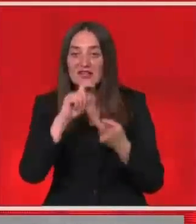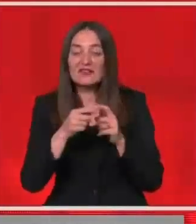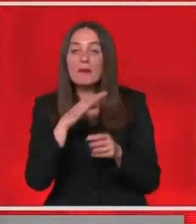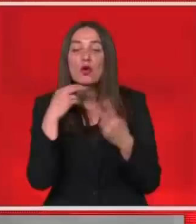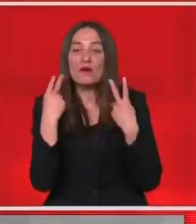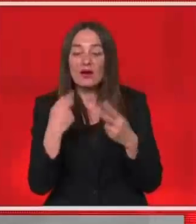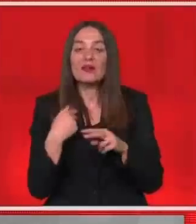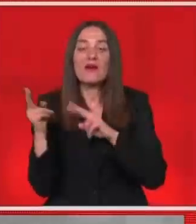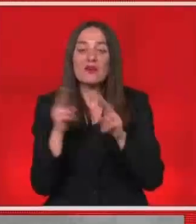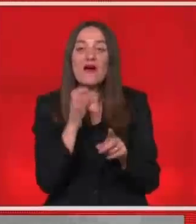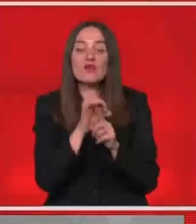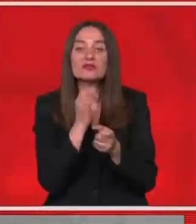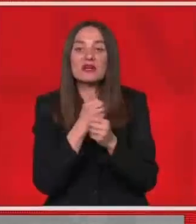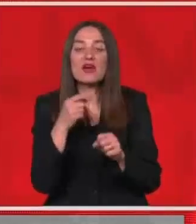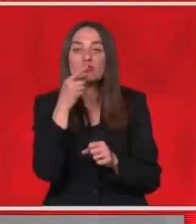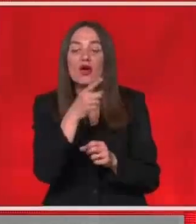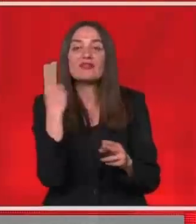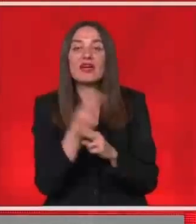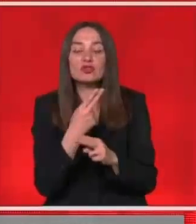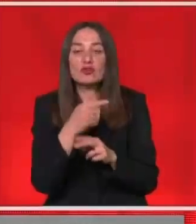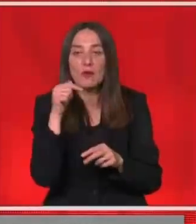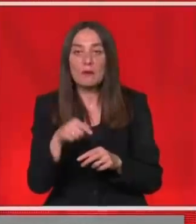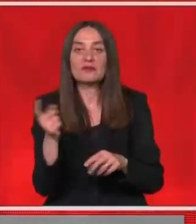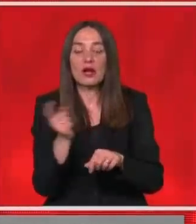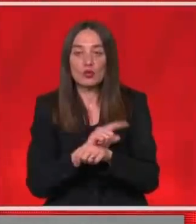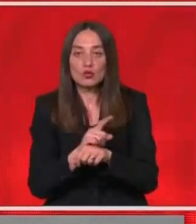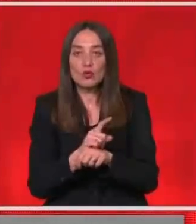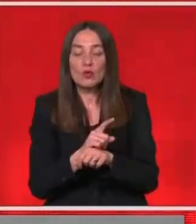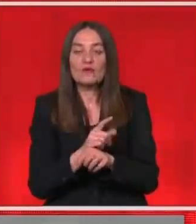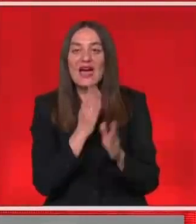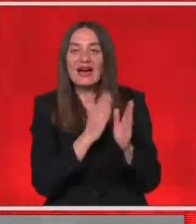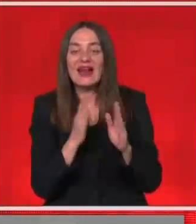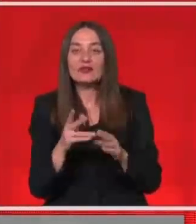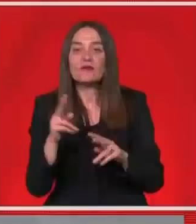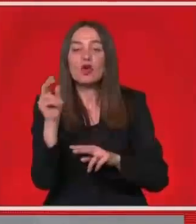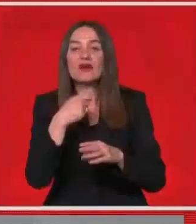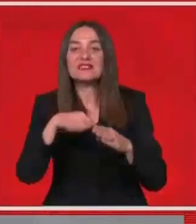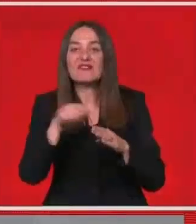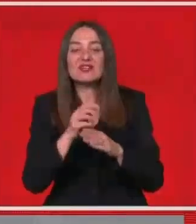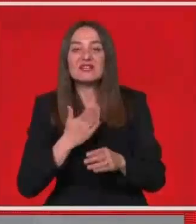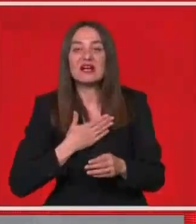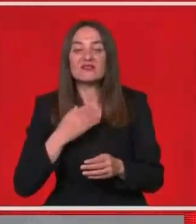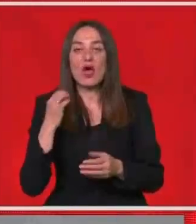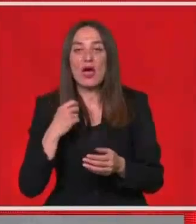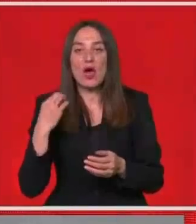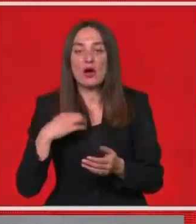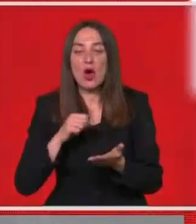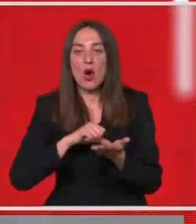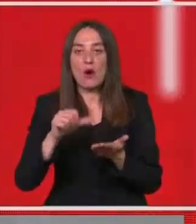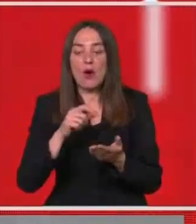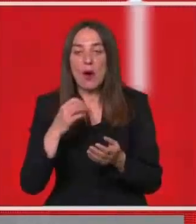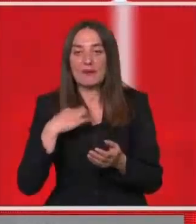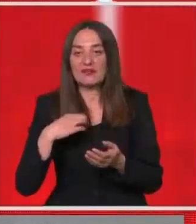važna i vratit ću se na Fond za razvoj, to je da država u ovom trenutku redovno servisira svoje obaveze. Da